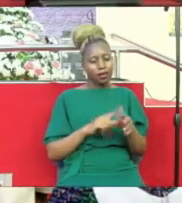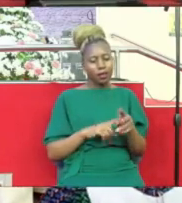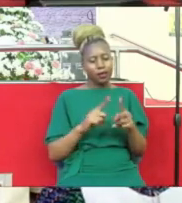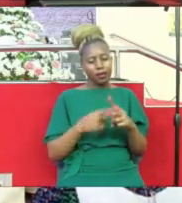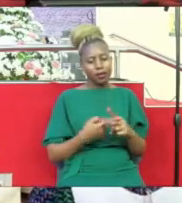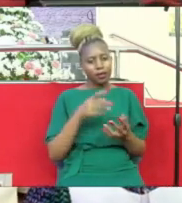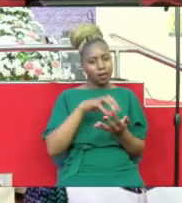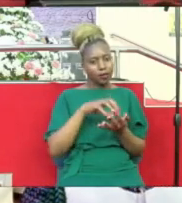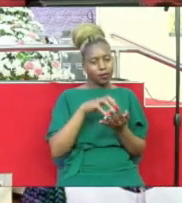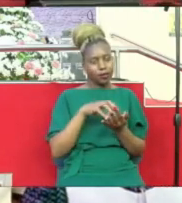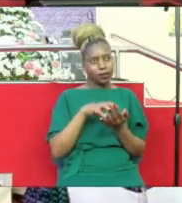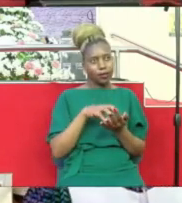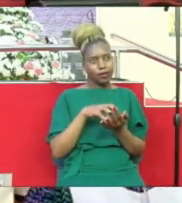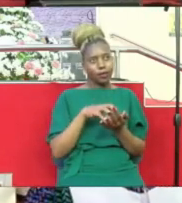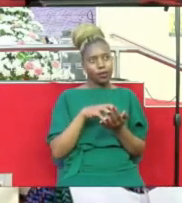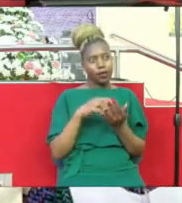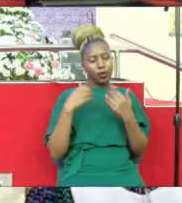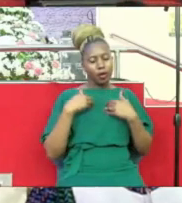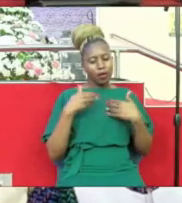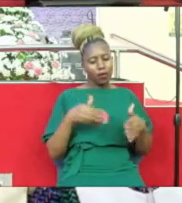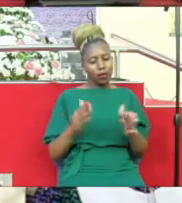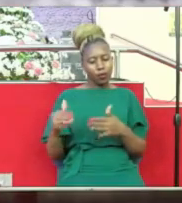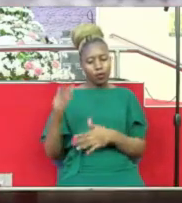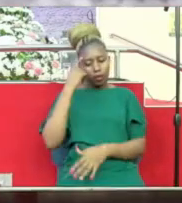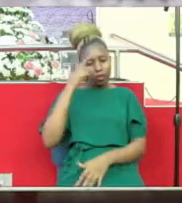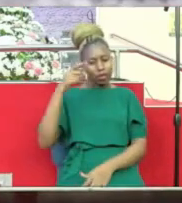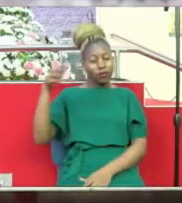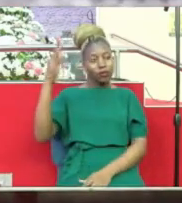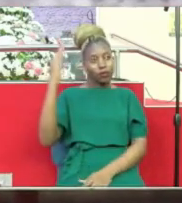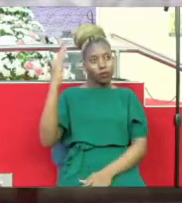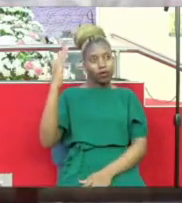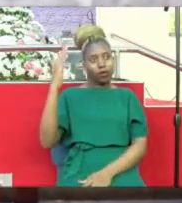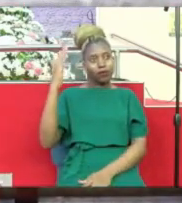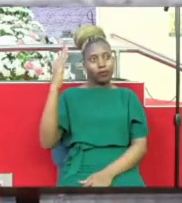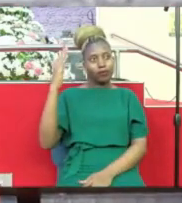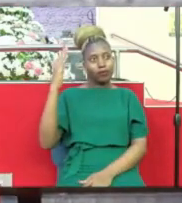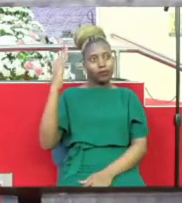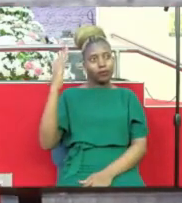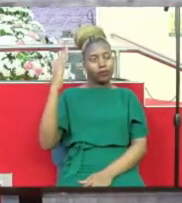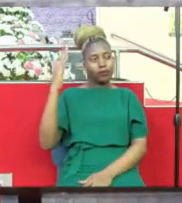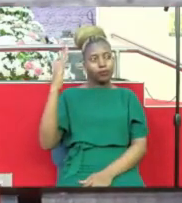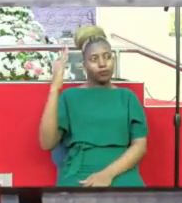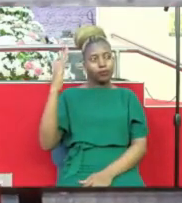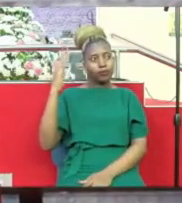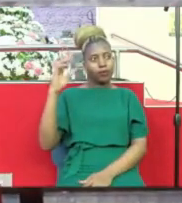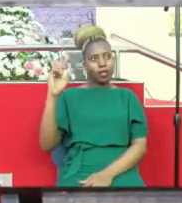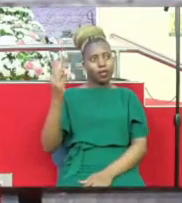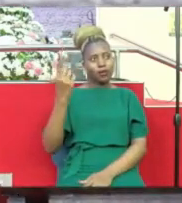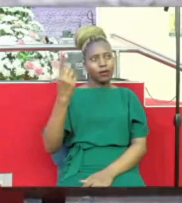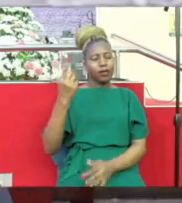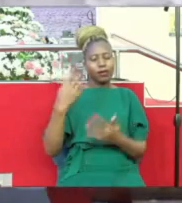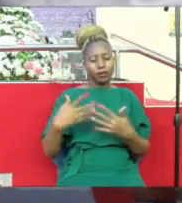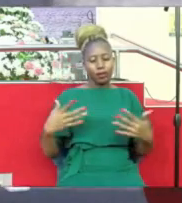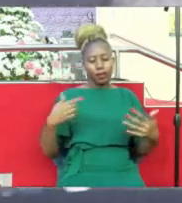wakati wa mwanzo, there's an opportunity for God. Kuna nafasi ya Mungu. The first thing I did, kitu